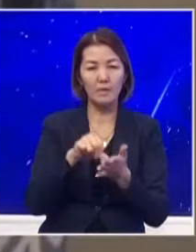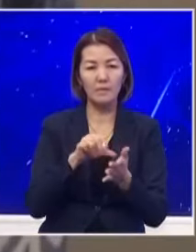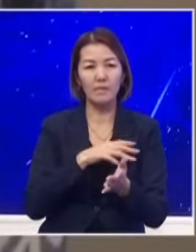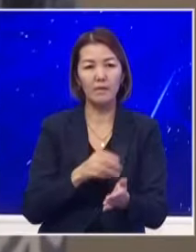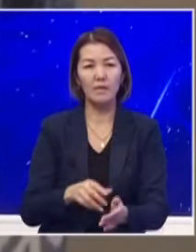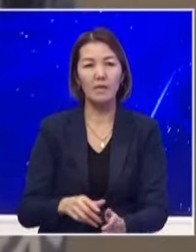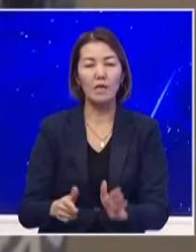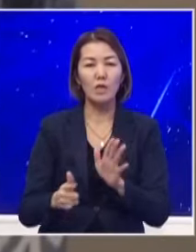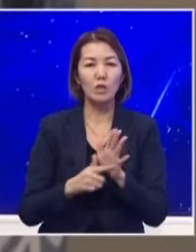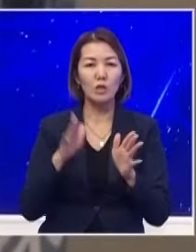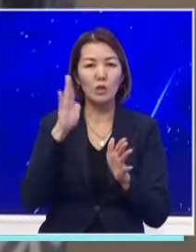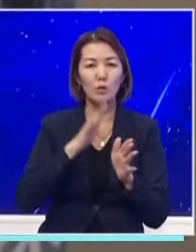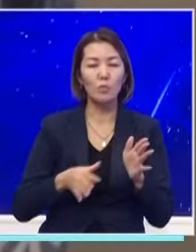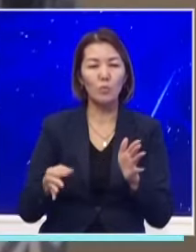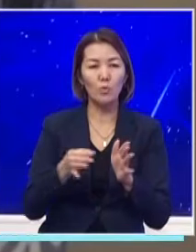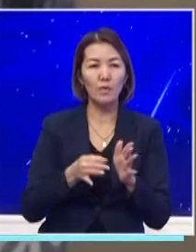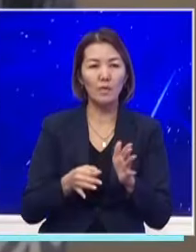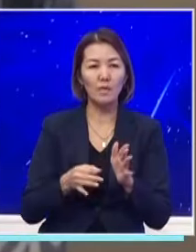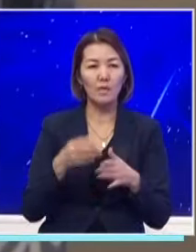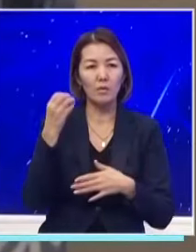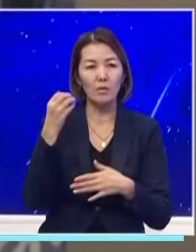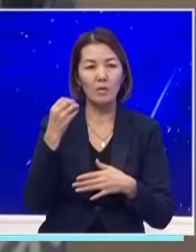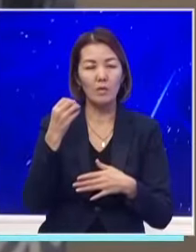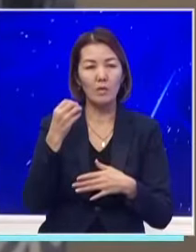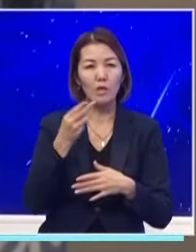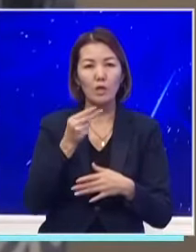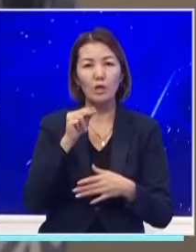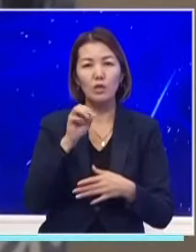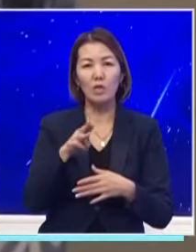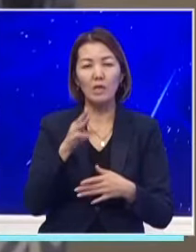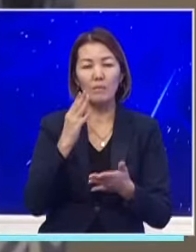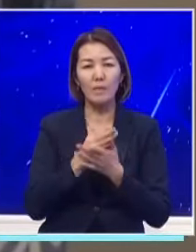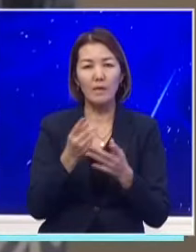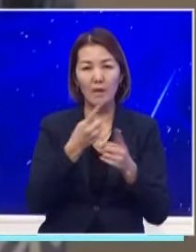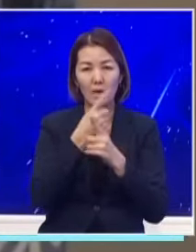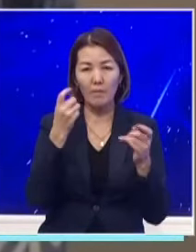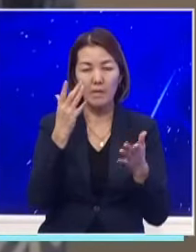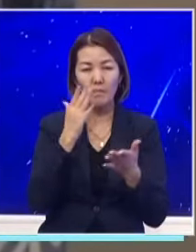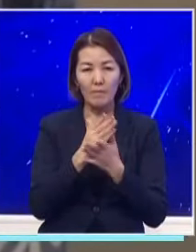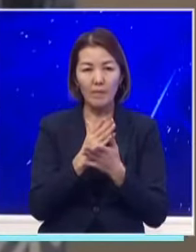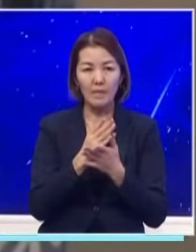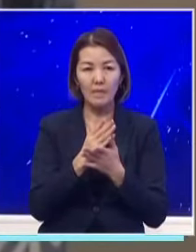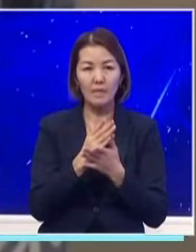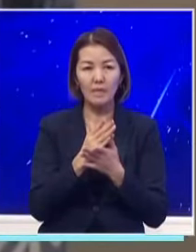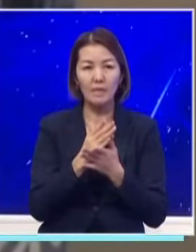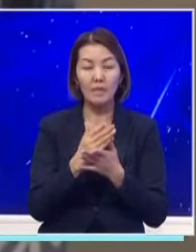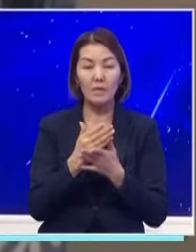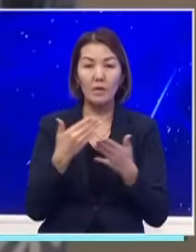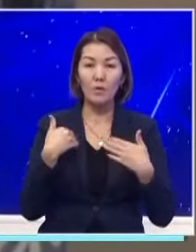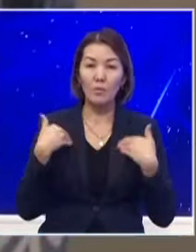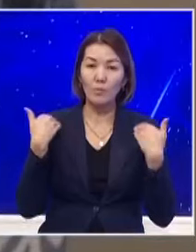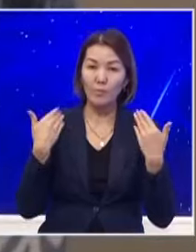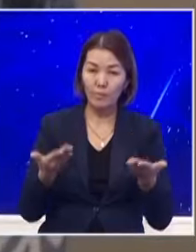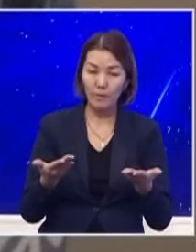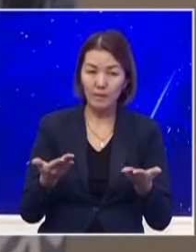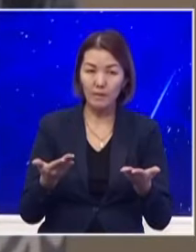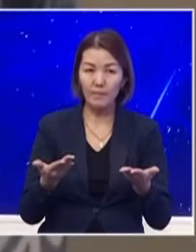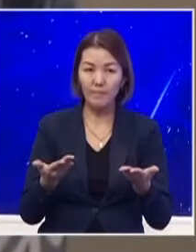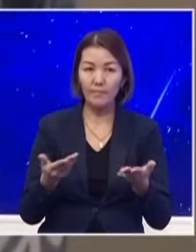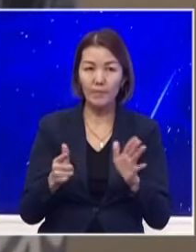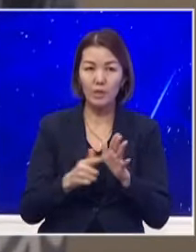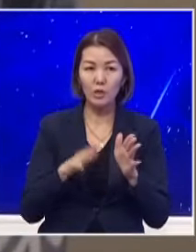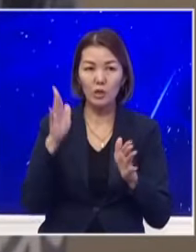Жетісу өңірінен бізде ортақ чат бар, сол чатқа хабарлама келген. Өзім ниет білдірдім. Осы өңірде